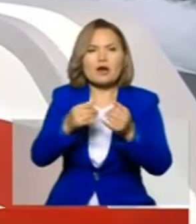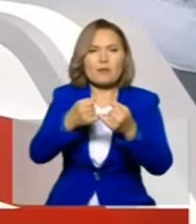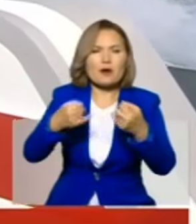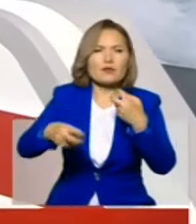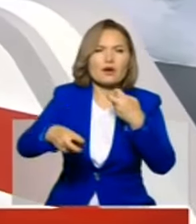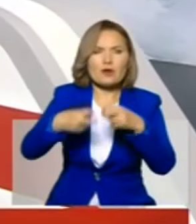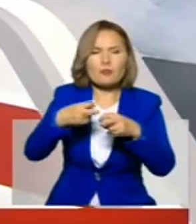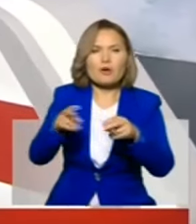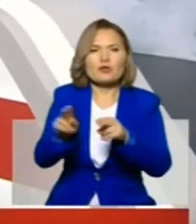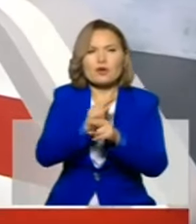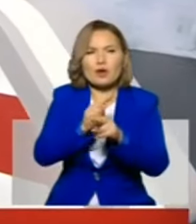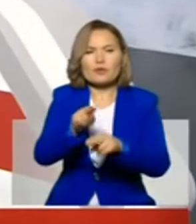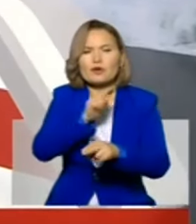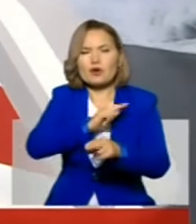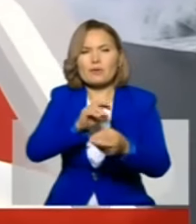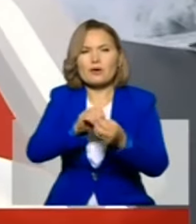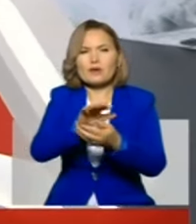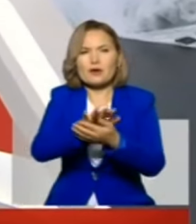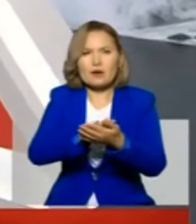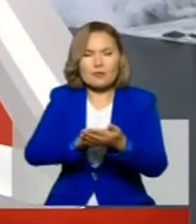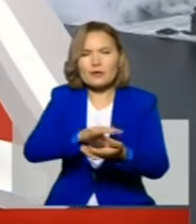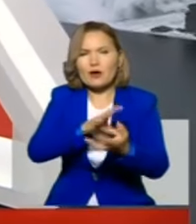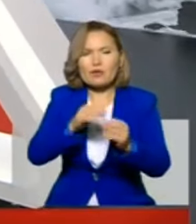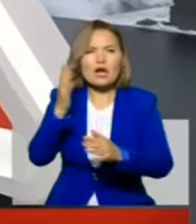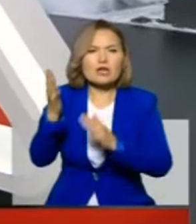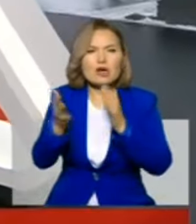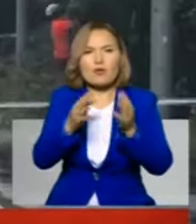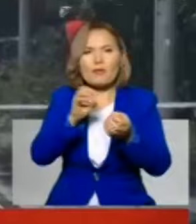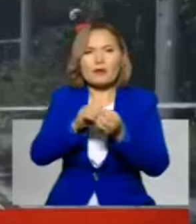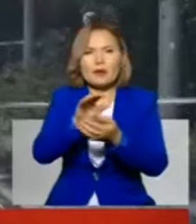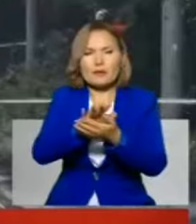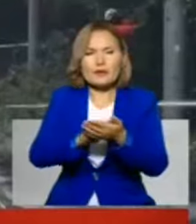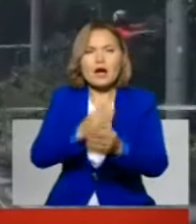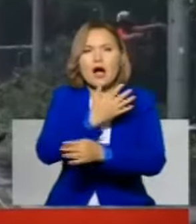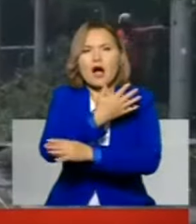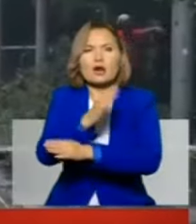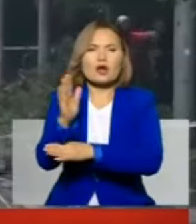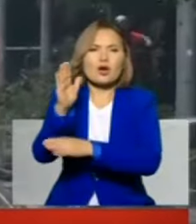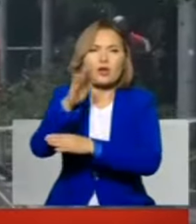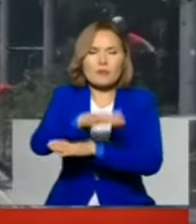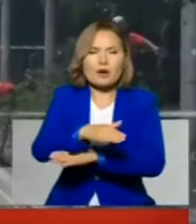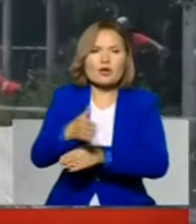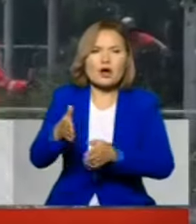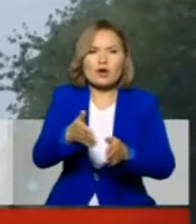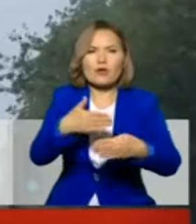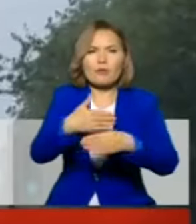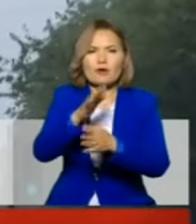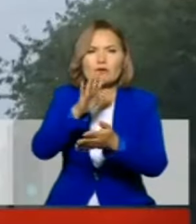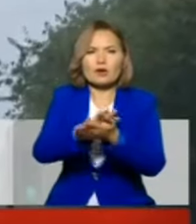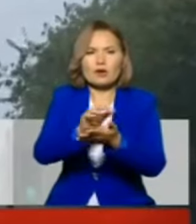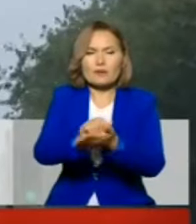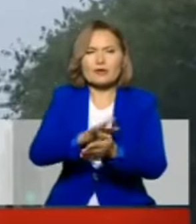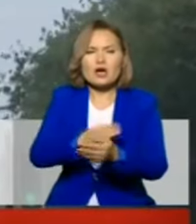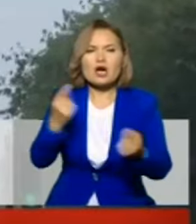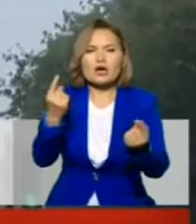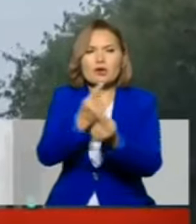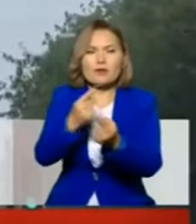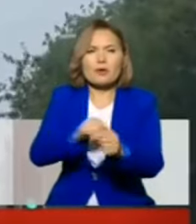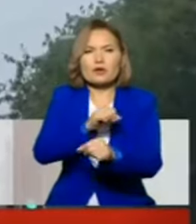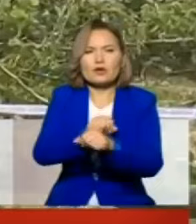қуатын қайта қалпына келтіру жұмыстары дауыл басылғаннан кейін жүргізілмек. Ағаштар жолға құлап, көлік қатынасы қиындады.